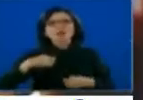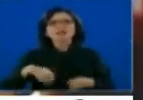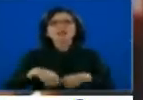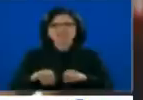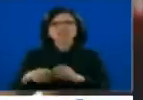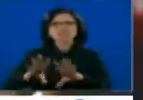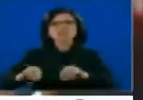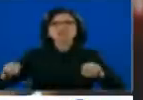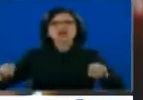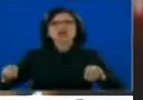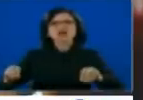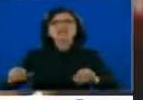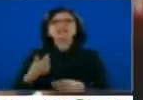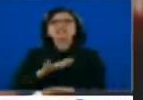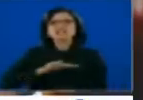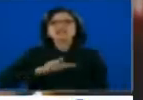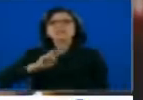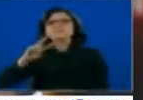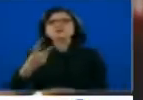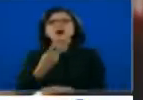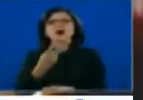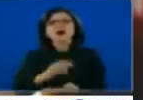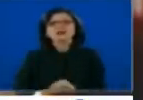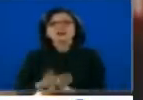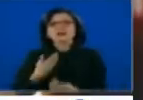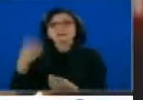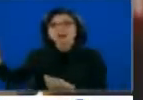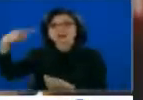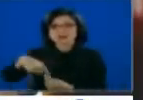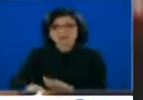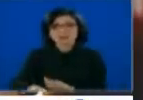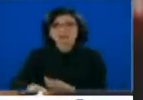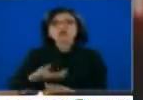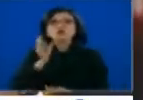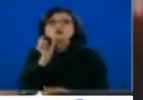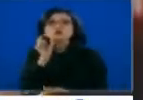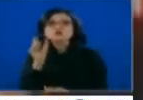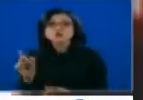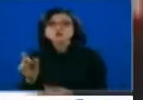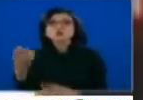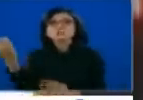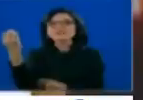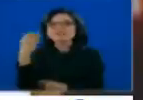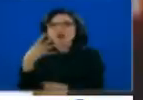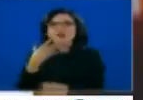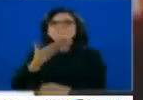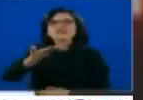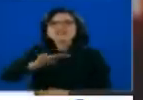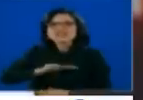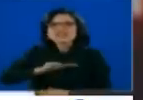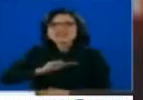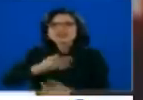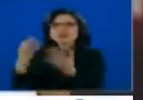mengikhtiarkan perubahan itu kami hadir di sini untuk menjawab keinginan Warga